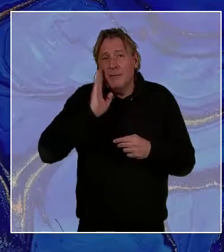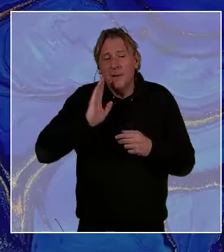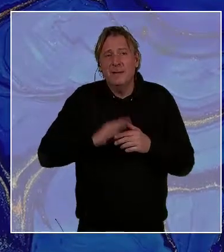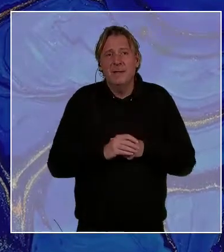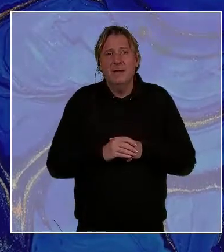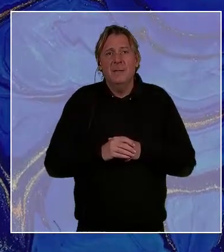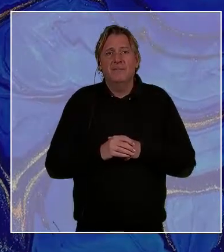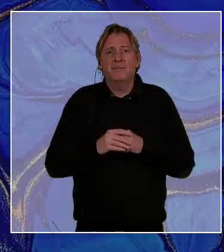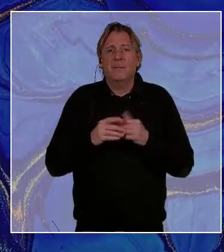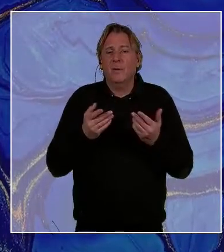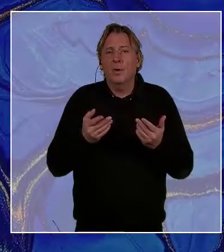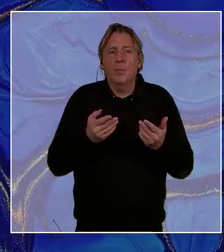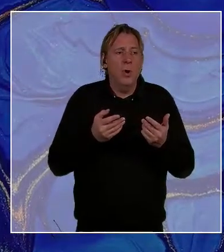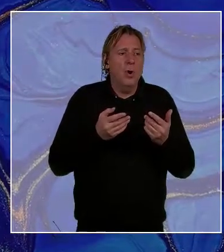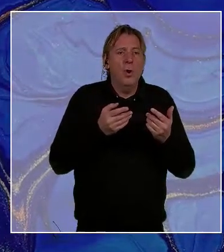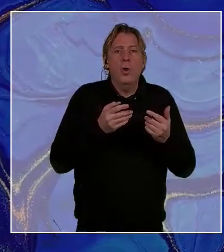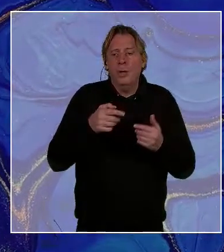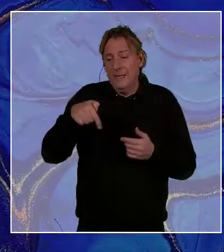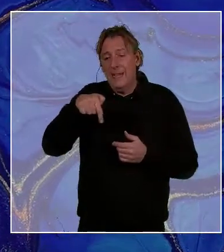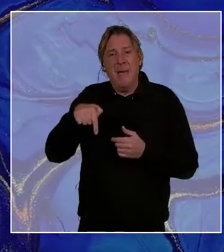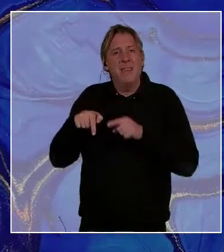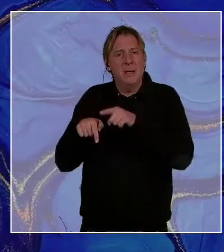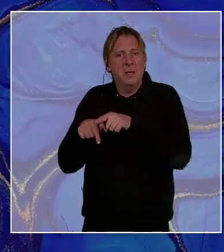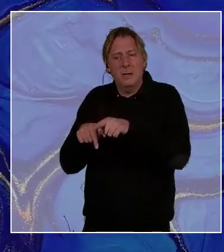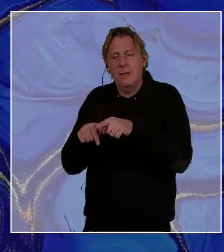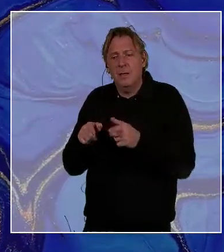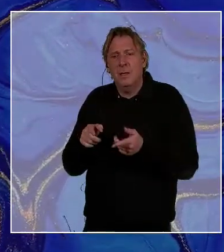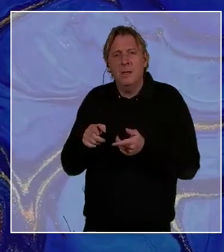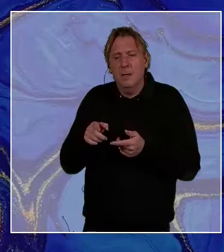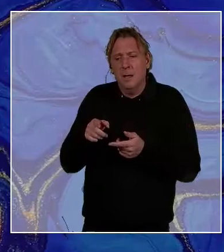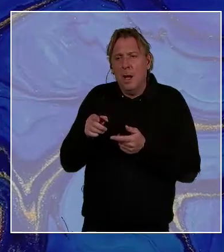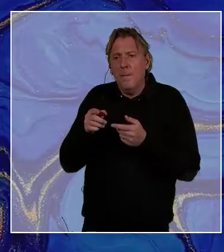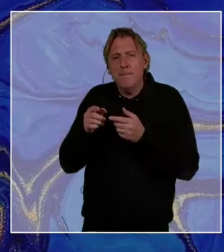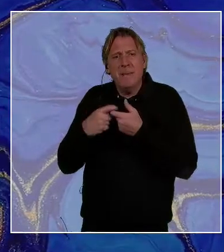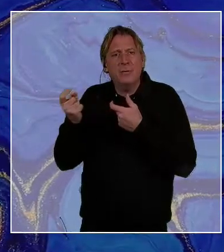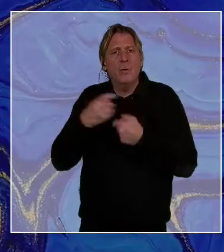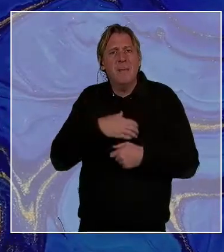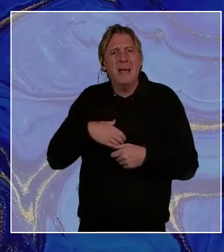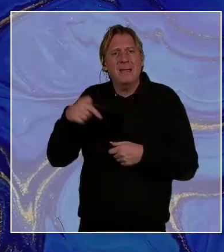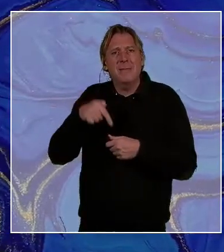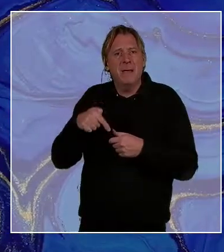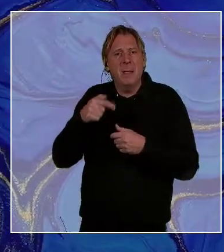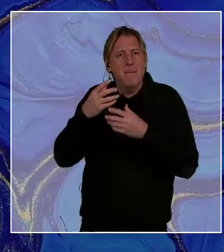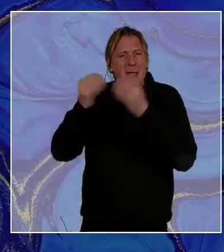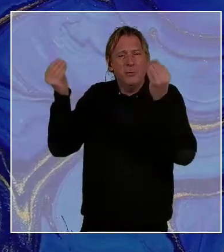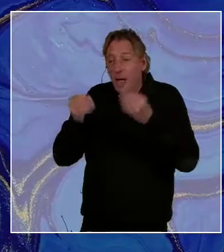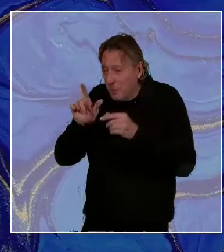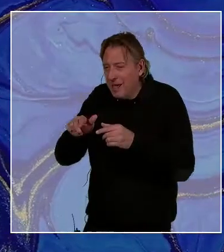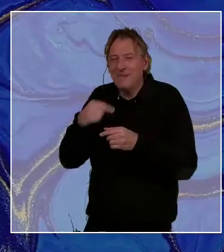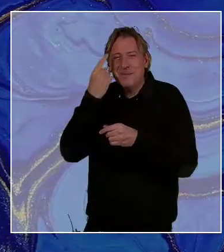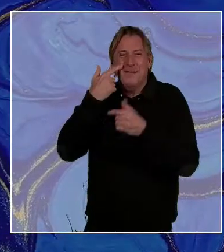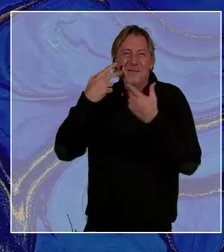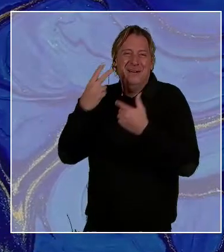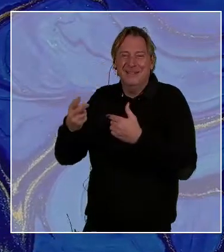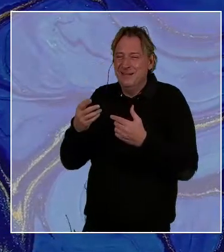les communautés dans vos ville, peut-être Quelimane d'abord. Je crois que j'ai perdu le maire de Quelimane. Ah non, vous êtes là.